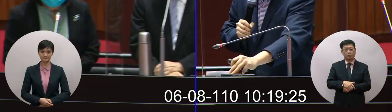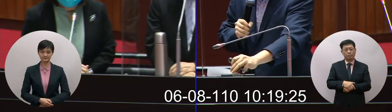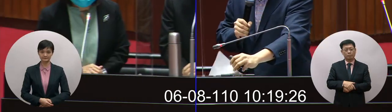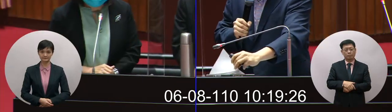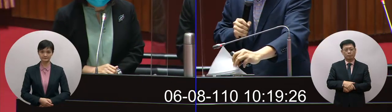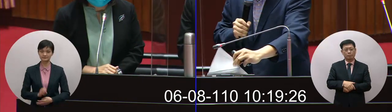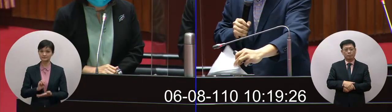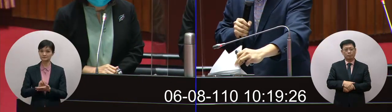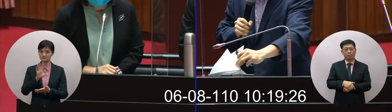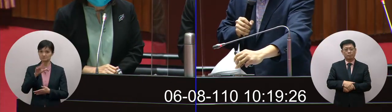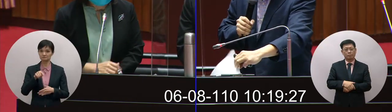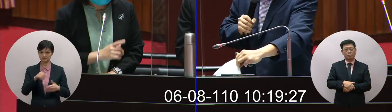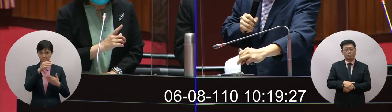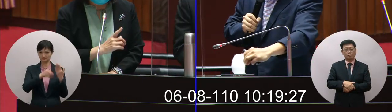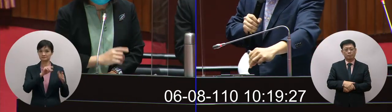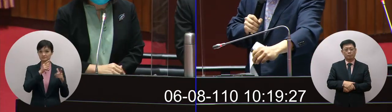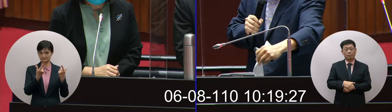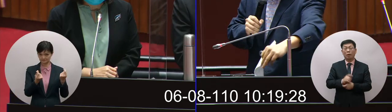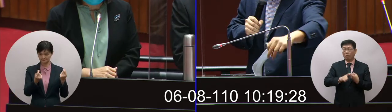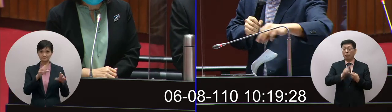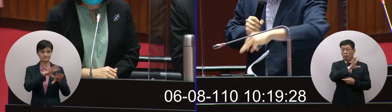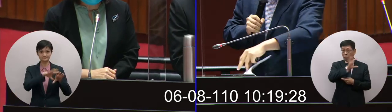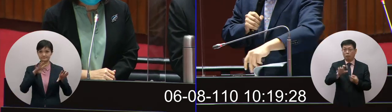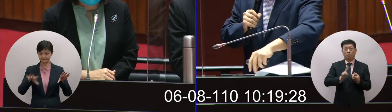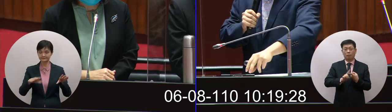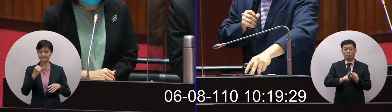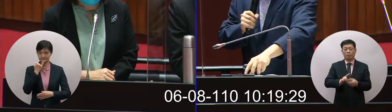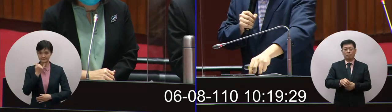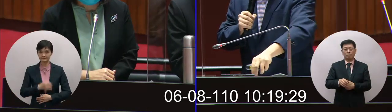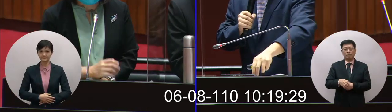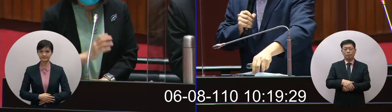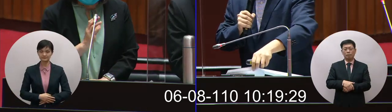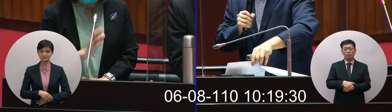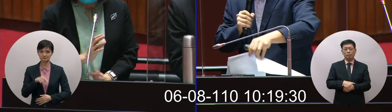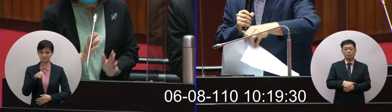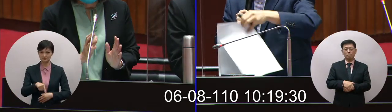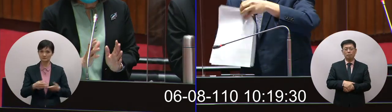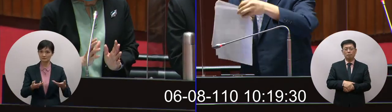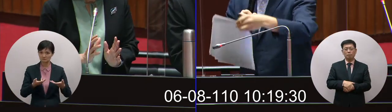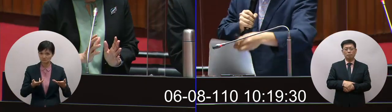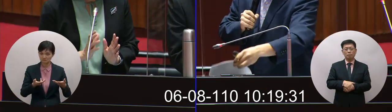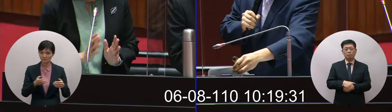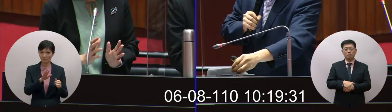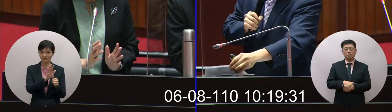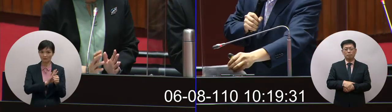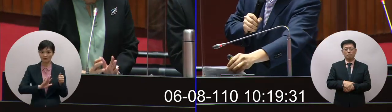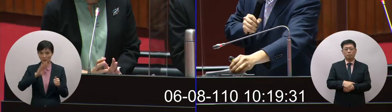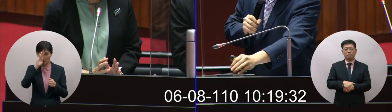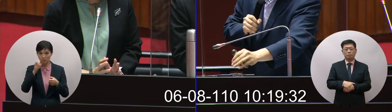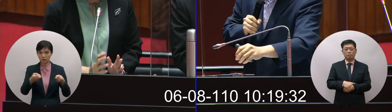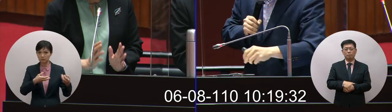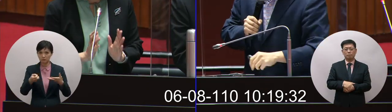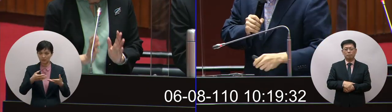报告委员应该是照这个标准了， 应该是照这个标准没有问题。 因为这件事情哈，会造成这样的感染，雇主